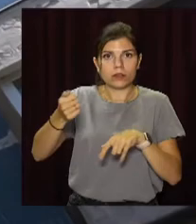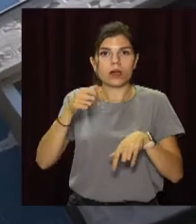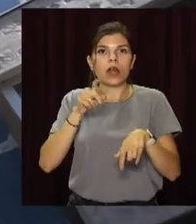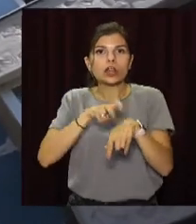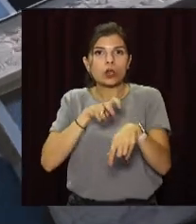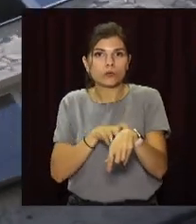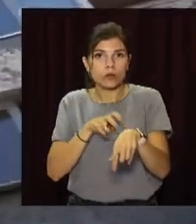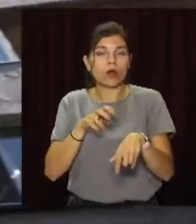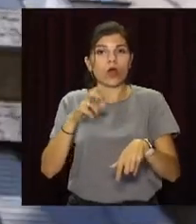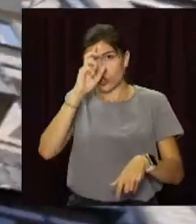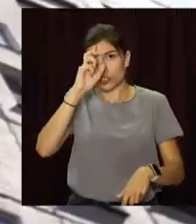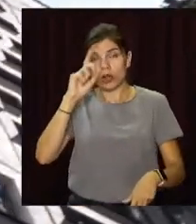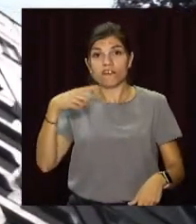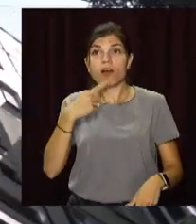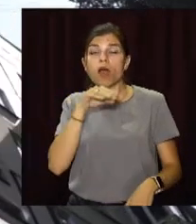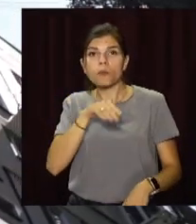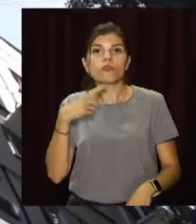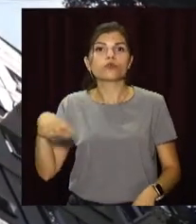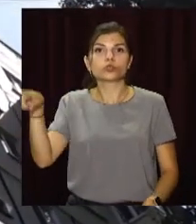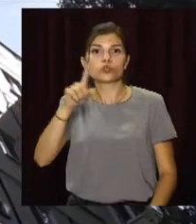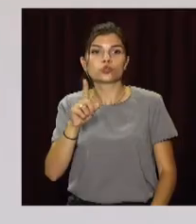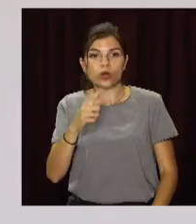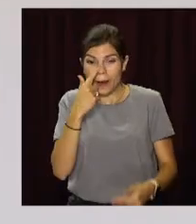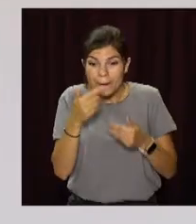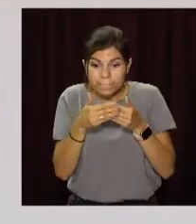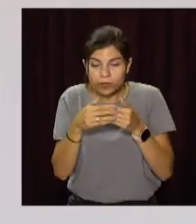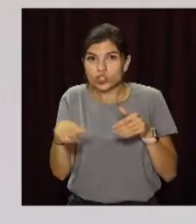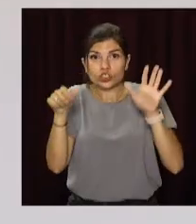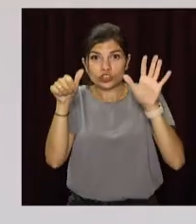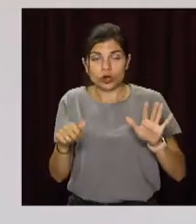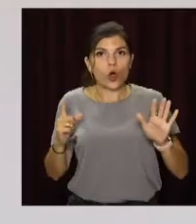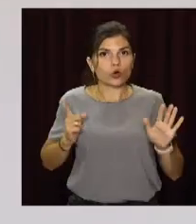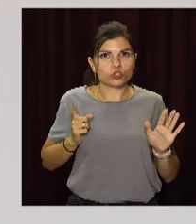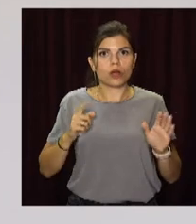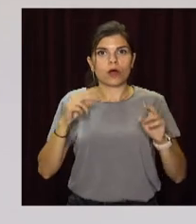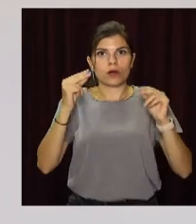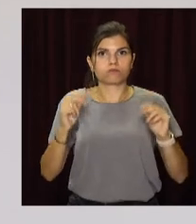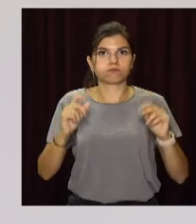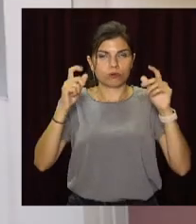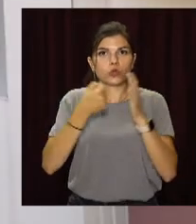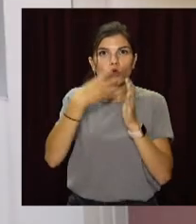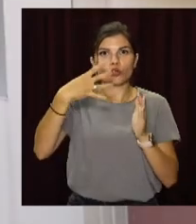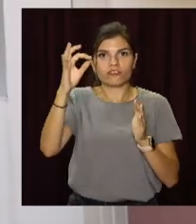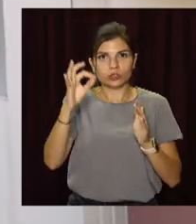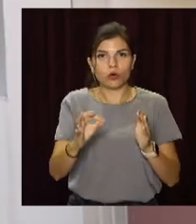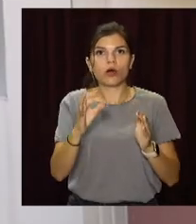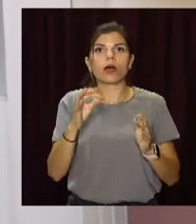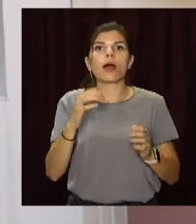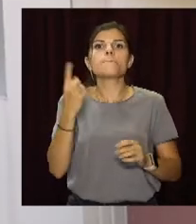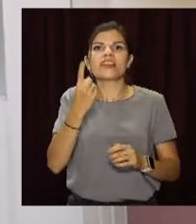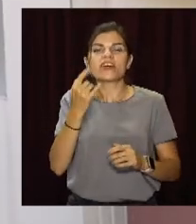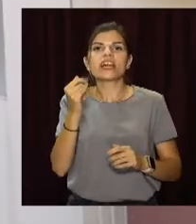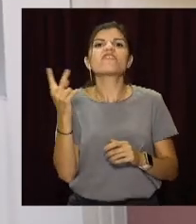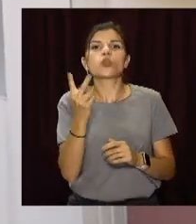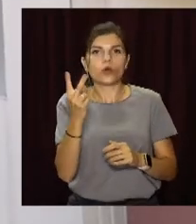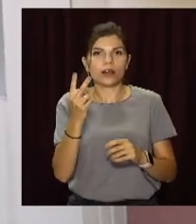данину державі. Через це, кажуть експерти з нерухомості, у найближчі півроку очікують подорожчання до 40% як на первинному, так